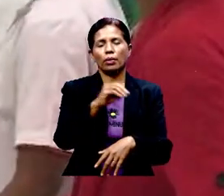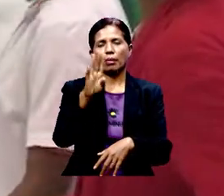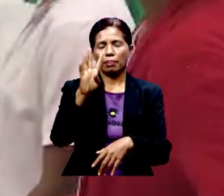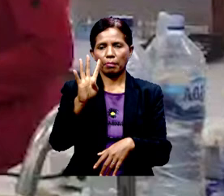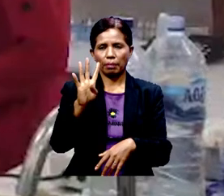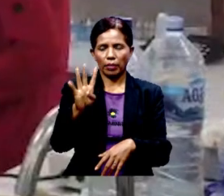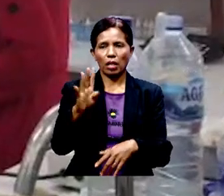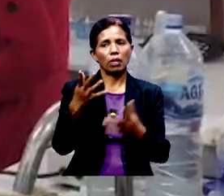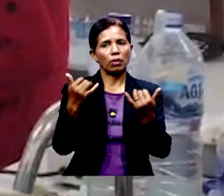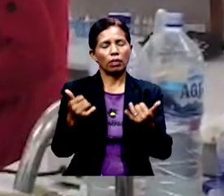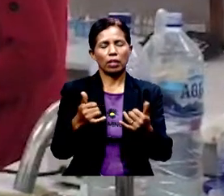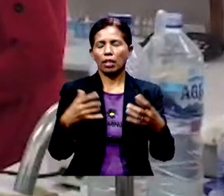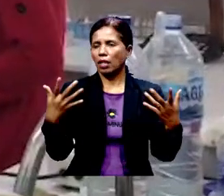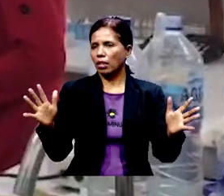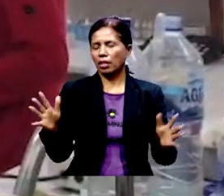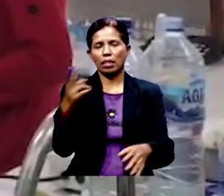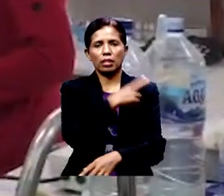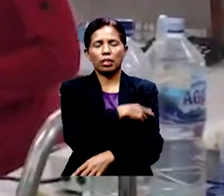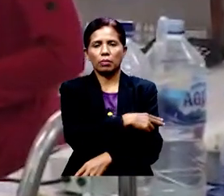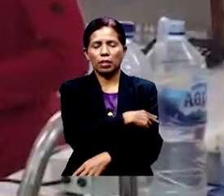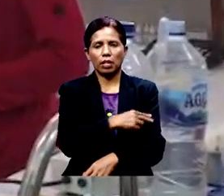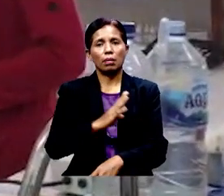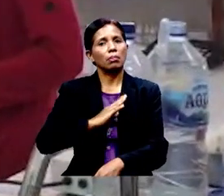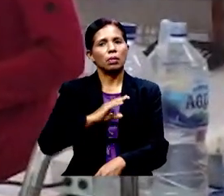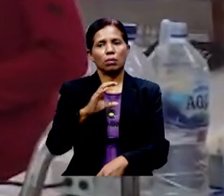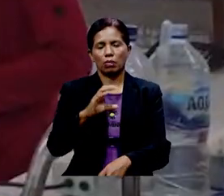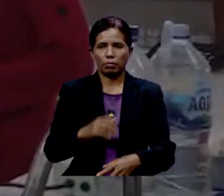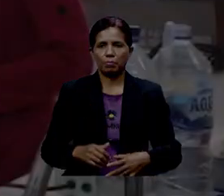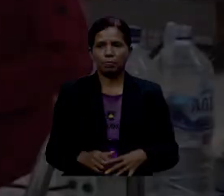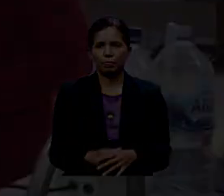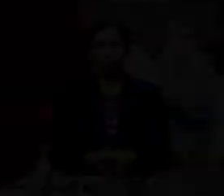mamu che banco de sangue ospedale Bocau. Feliciano Venancio Belo, Gemen.